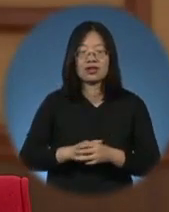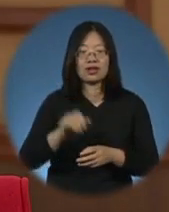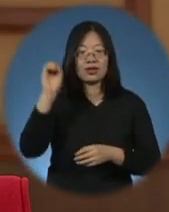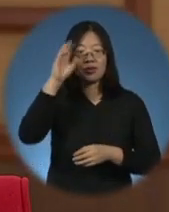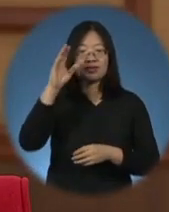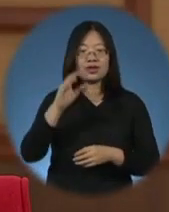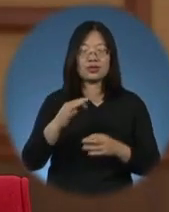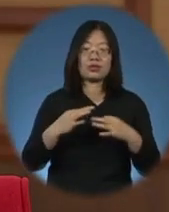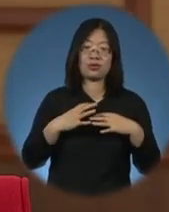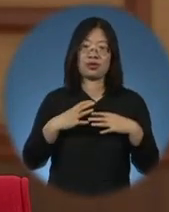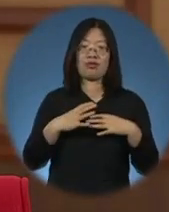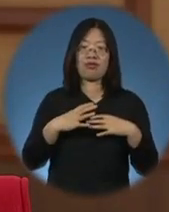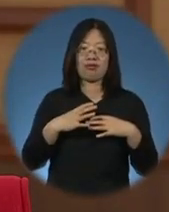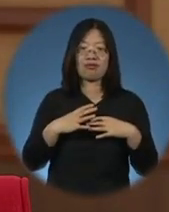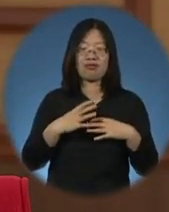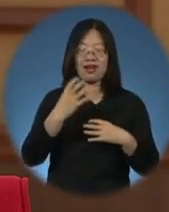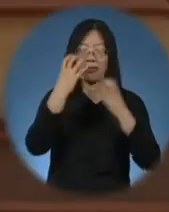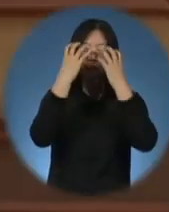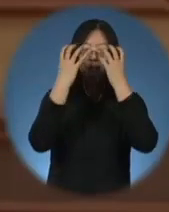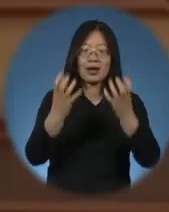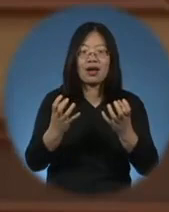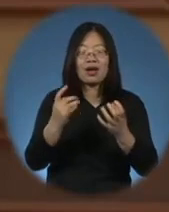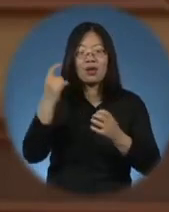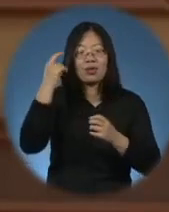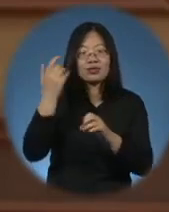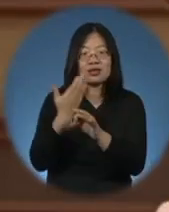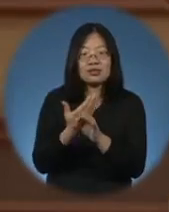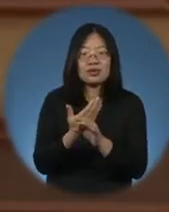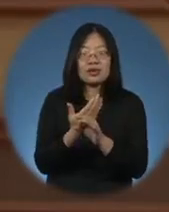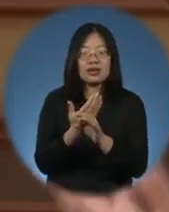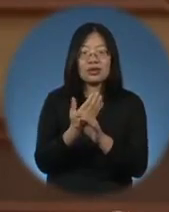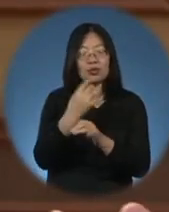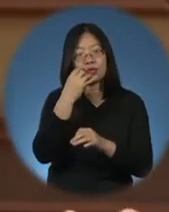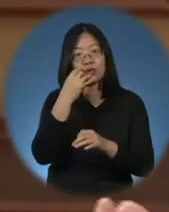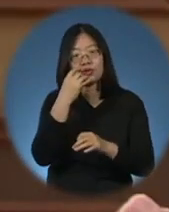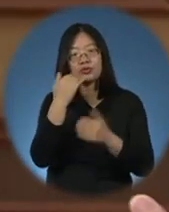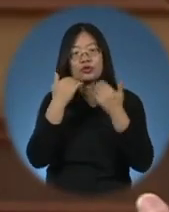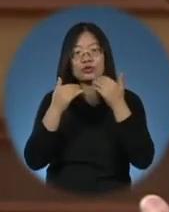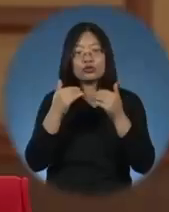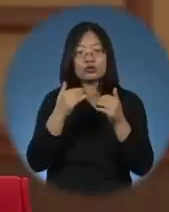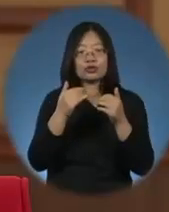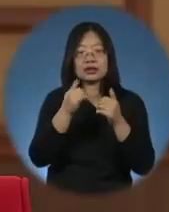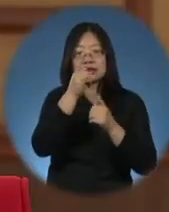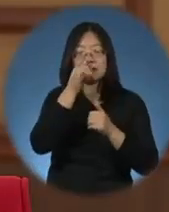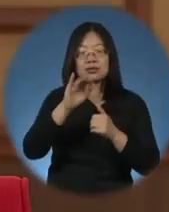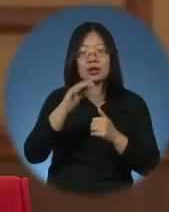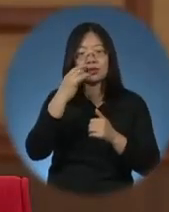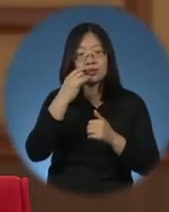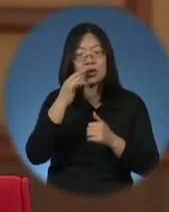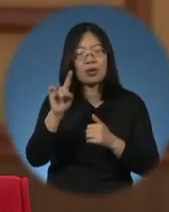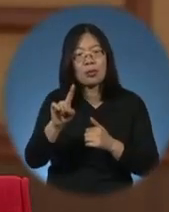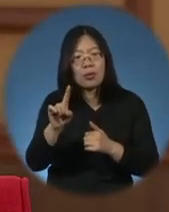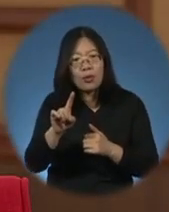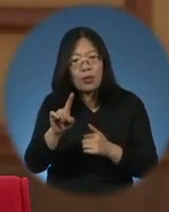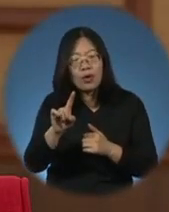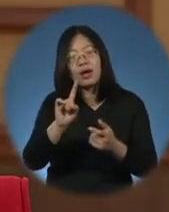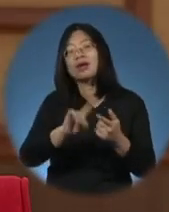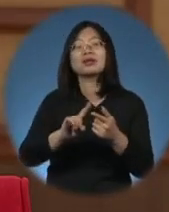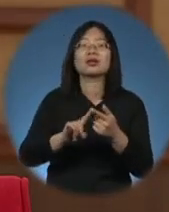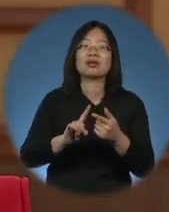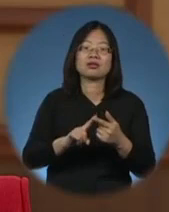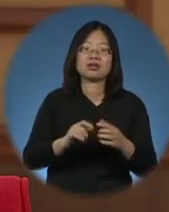갑자기 굉장히 놀랍다는 생각을 들었어요. 왜냐하면 궁금한 거는 누구나 있잖아요. 근데 그 궁금한 게